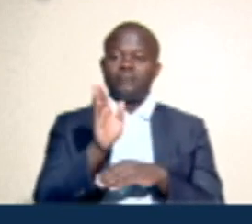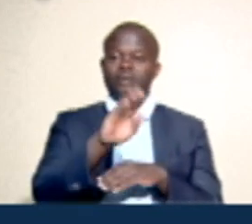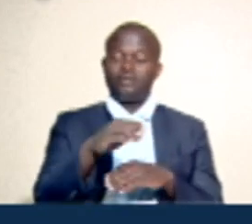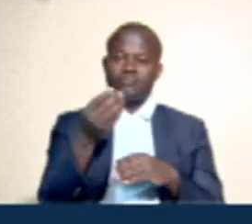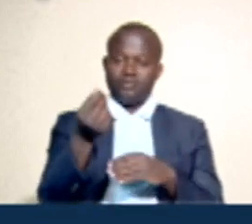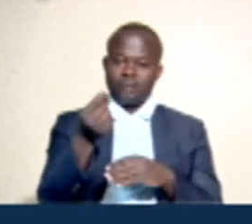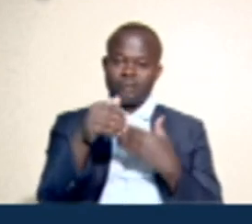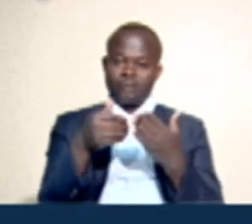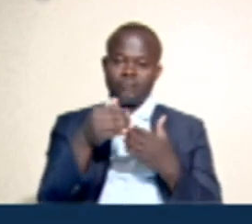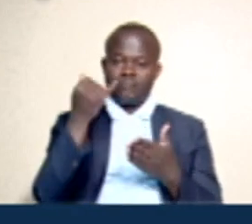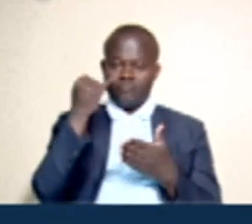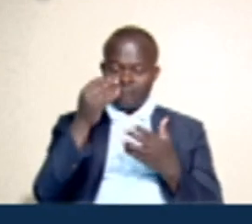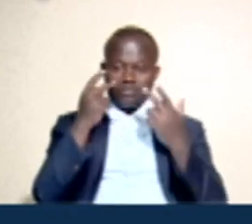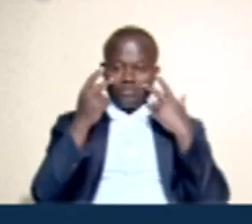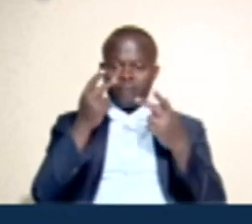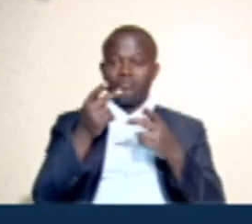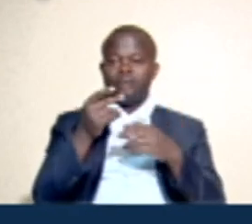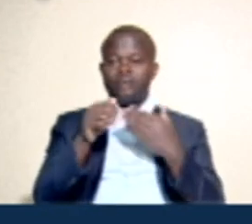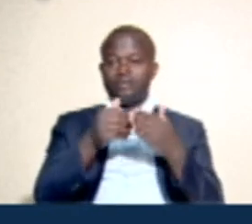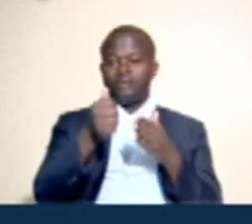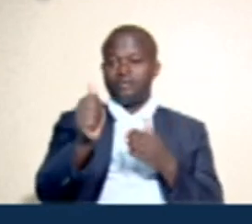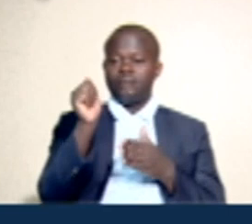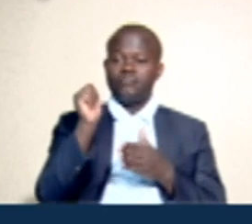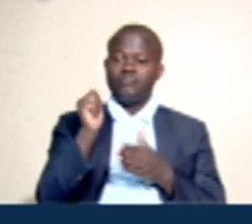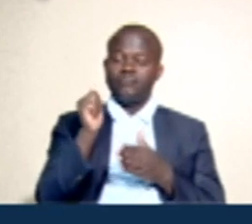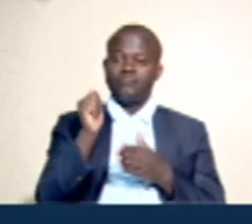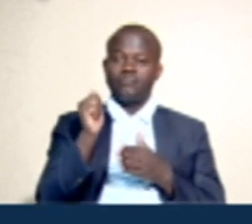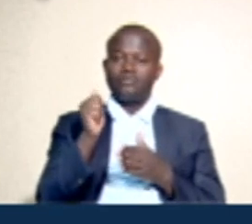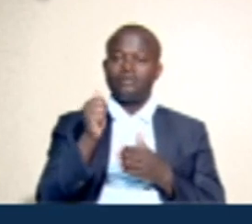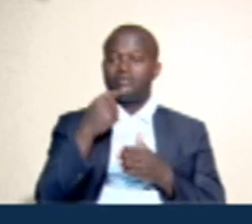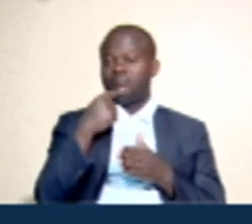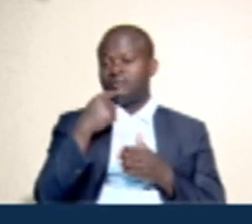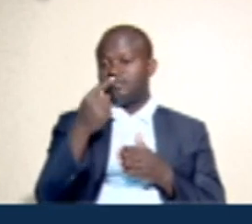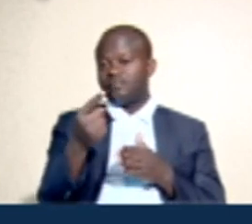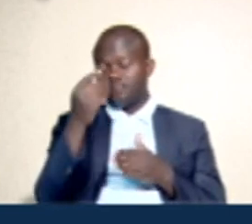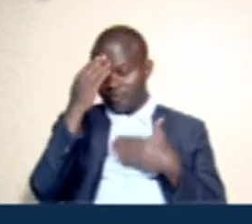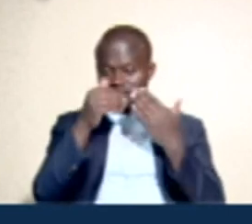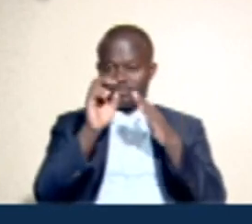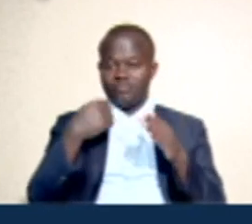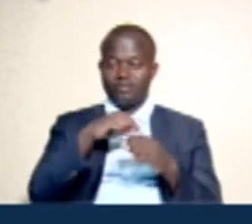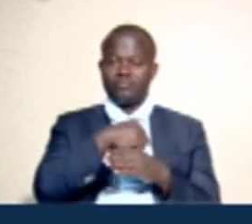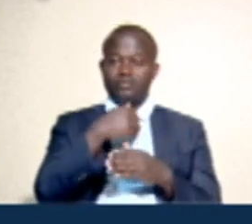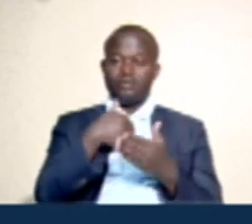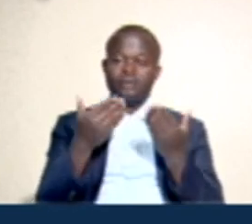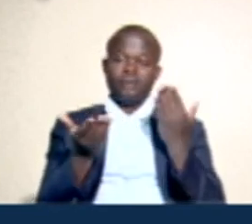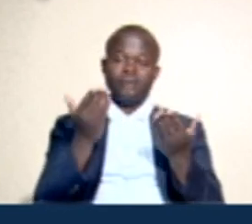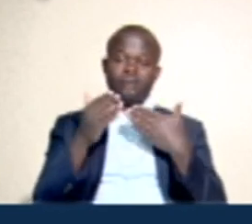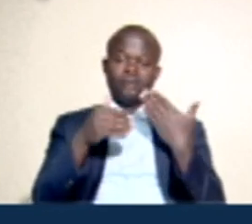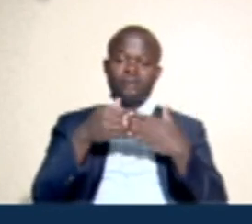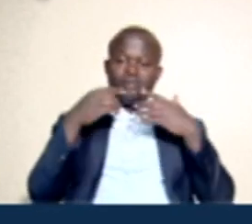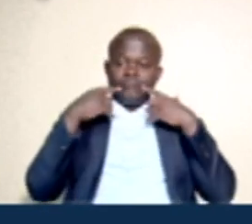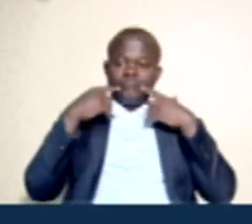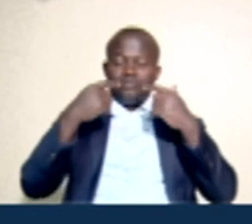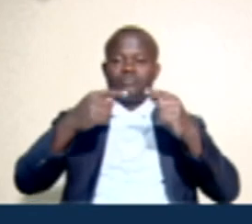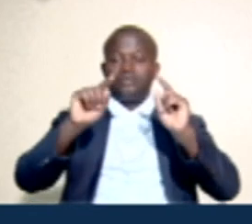refund iyo twabonye output yayo. Rero kubera ko dufite wenda n'itangazo rwose